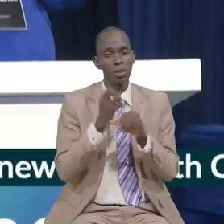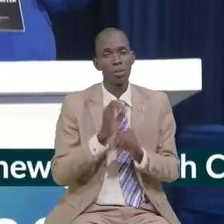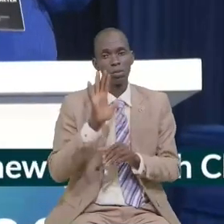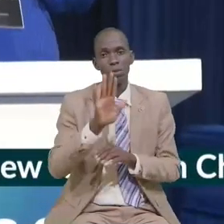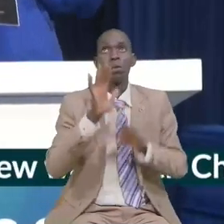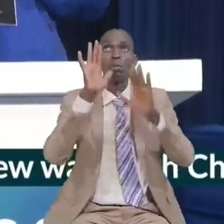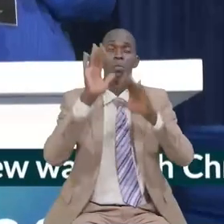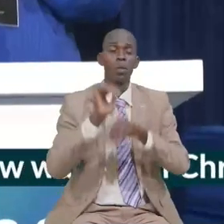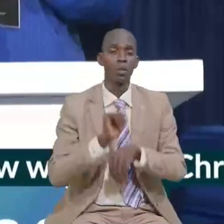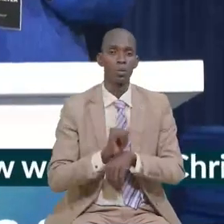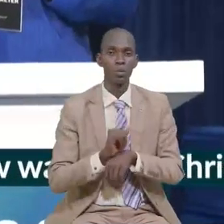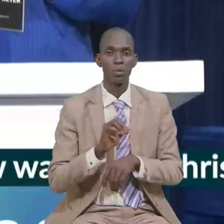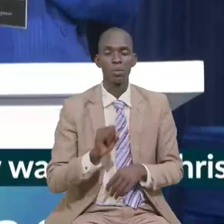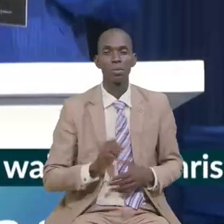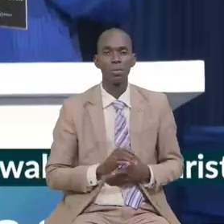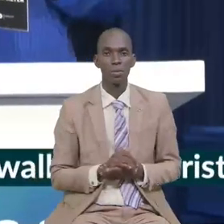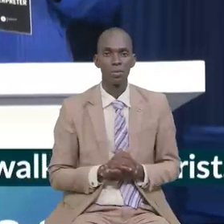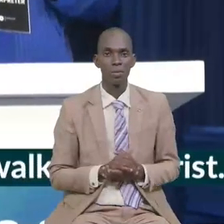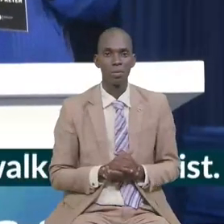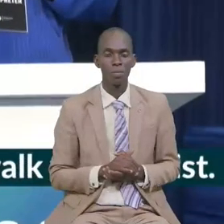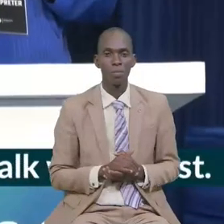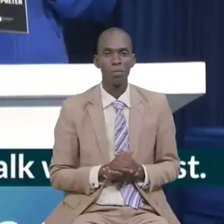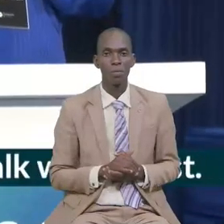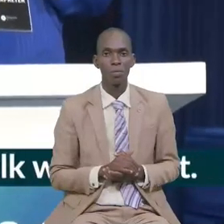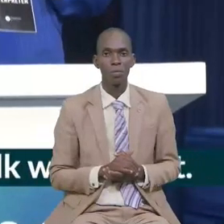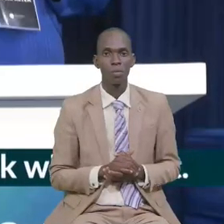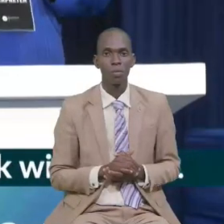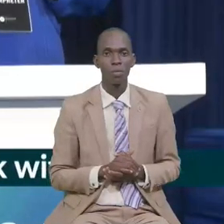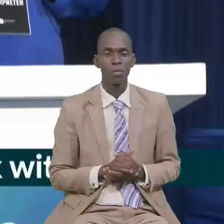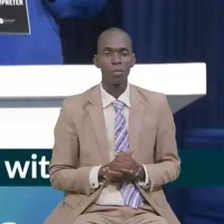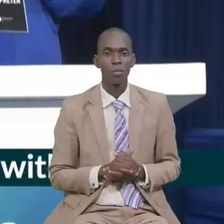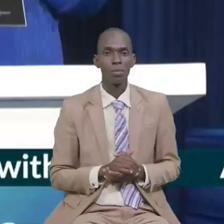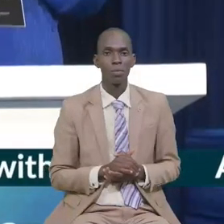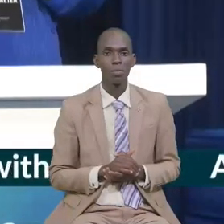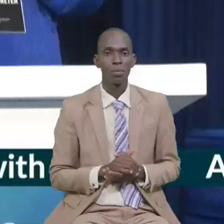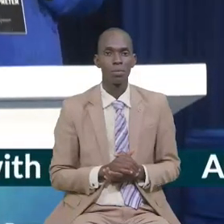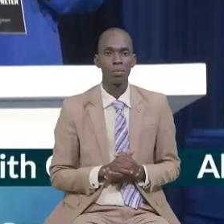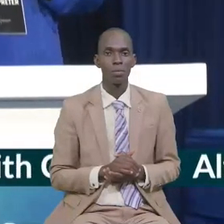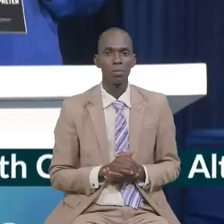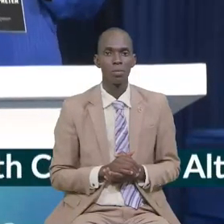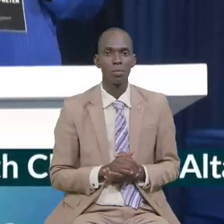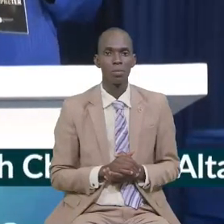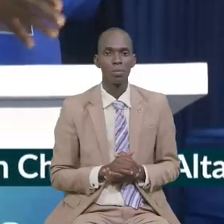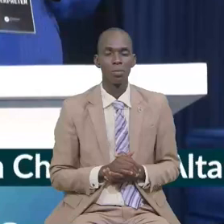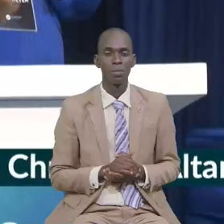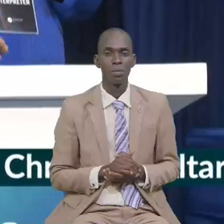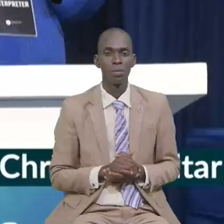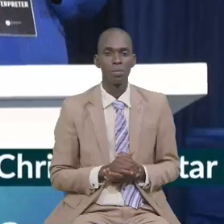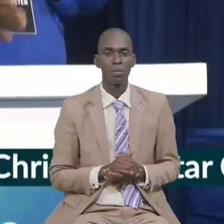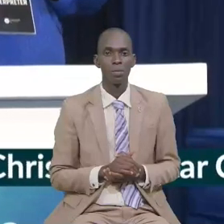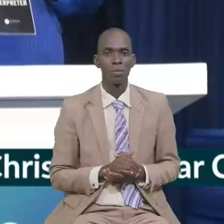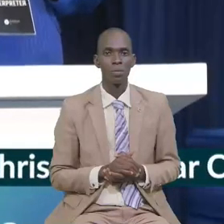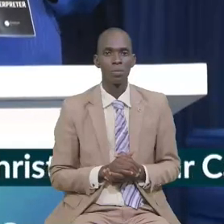en vous préparant dans la prière. Préparez-vous, l'homme de Dieu viendra prier pour vous. Il